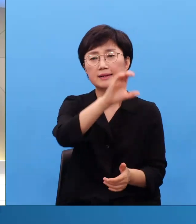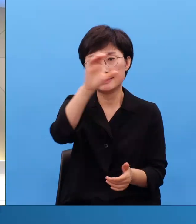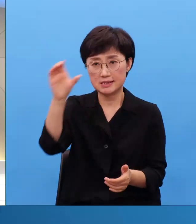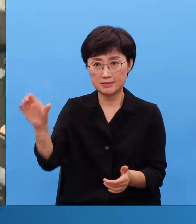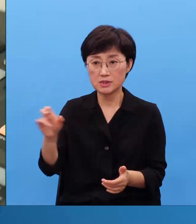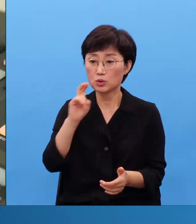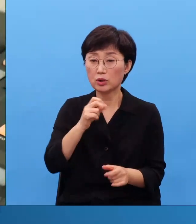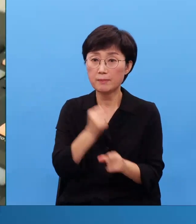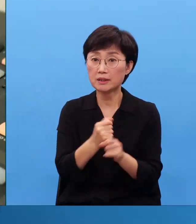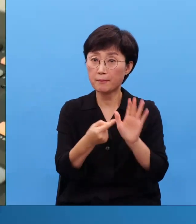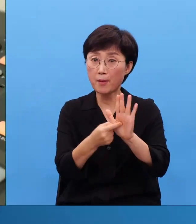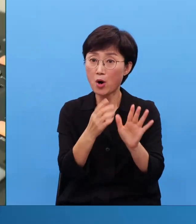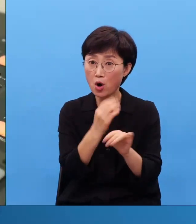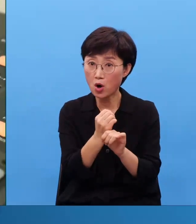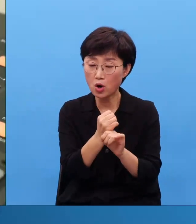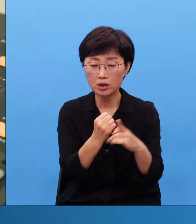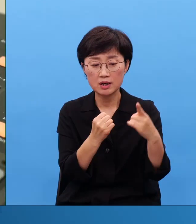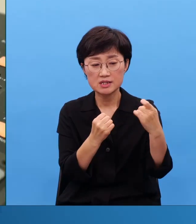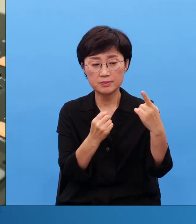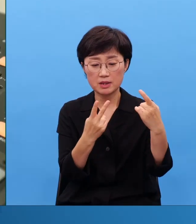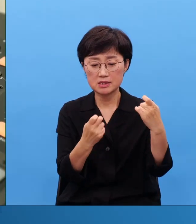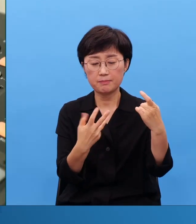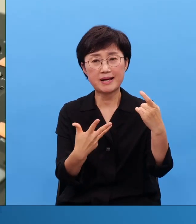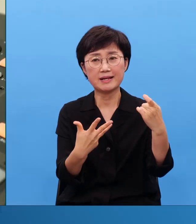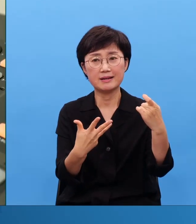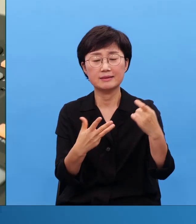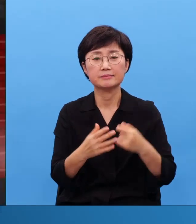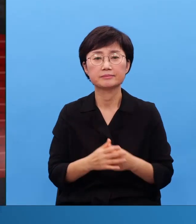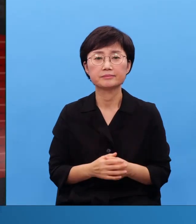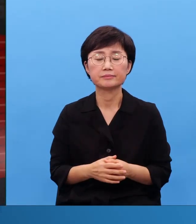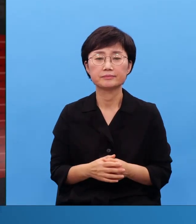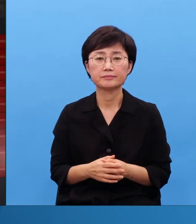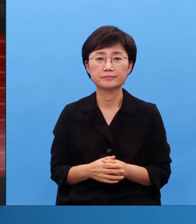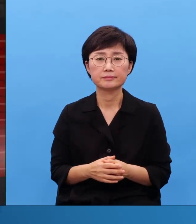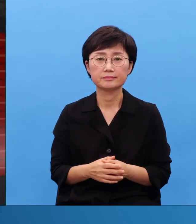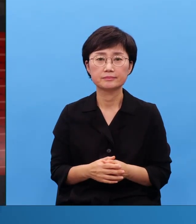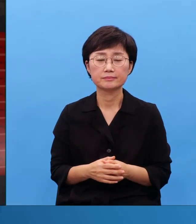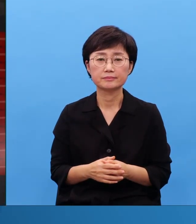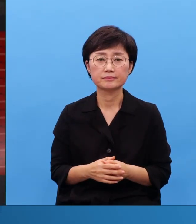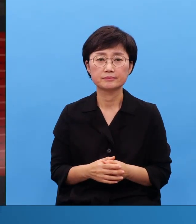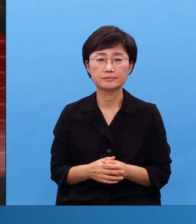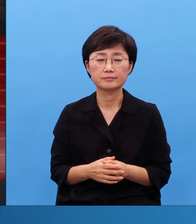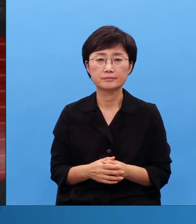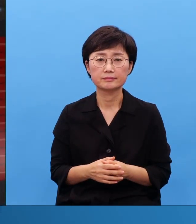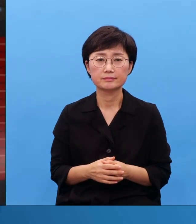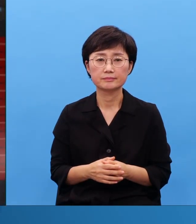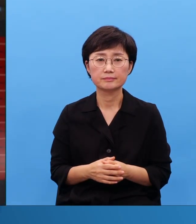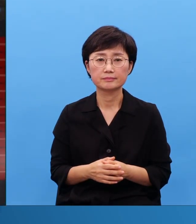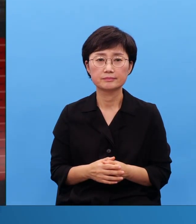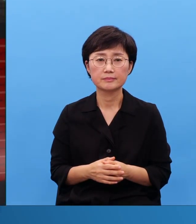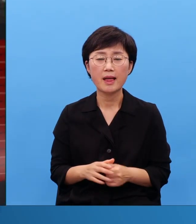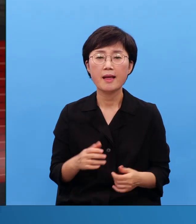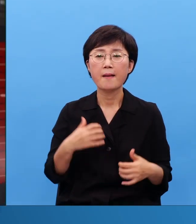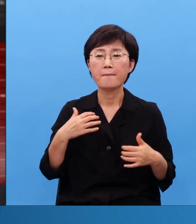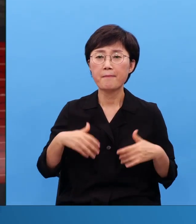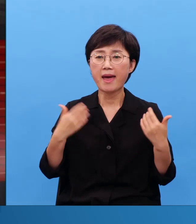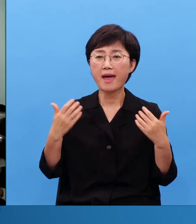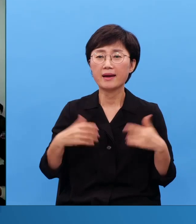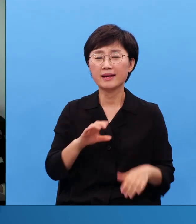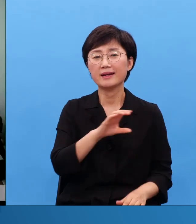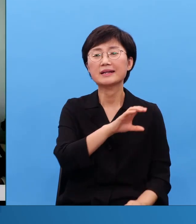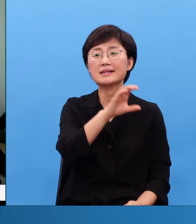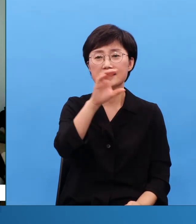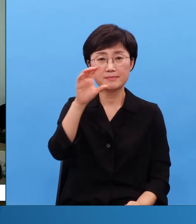발매됩니다. 우리 하나님 찬양할 거야. 잘 들어봐. 메리